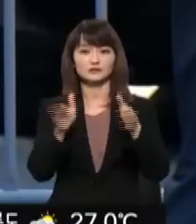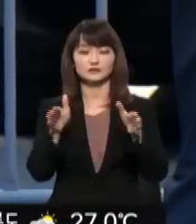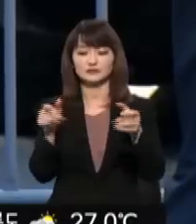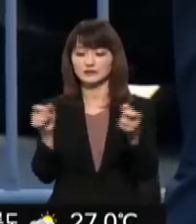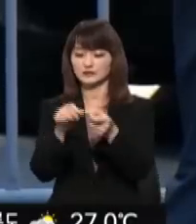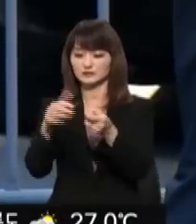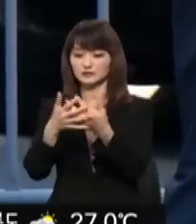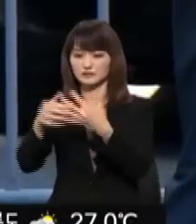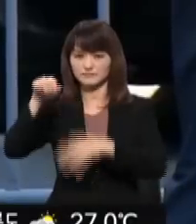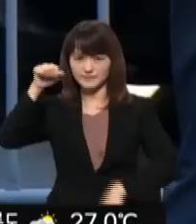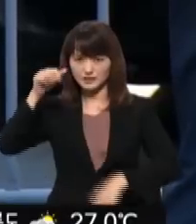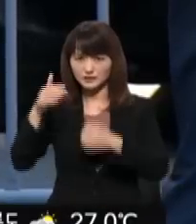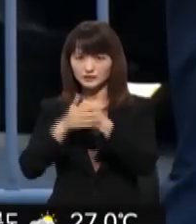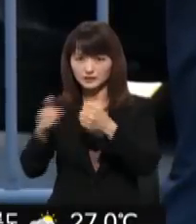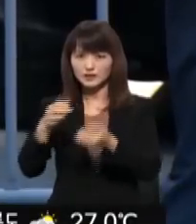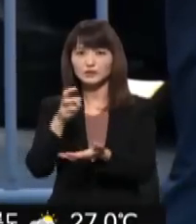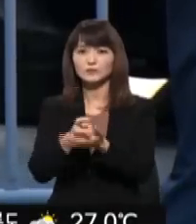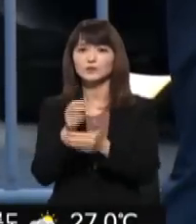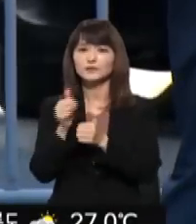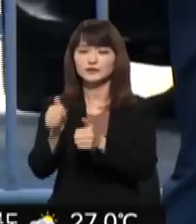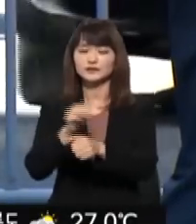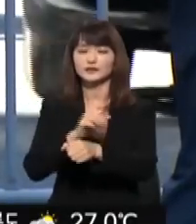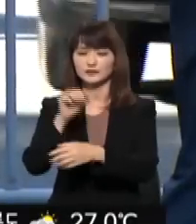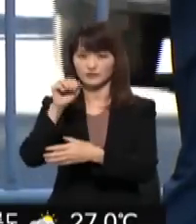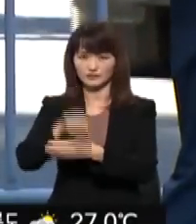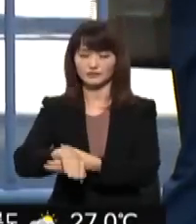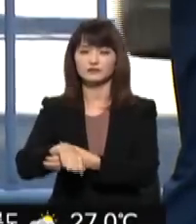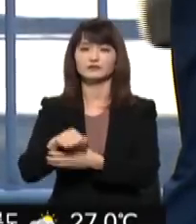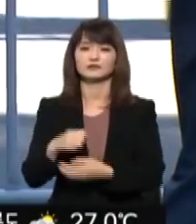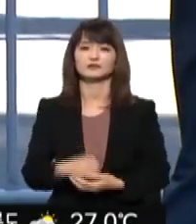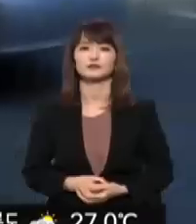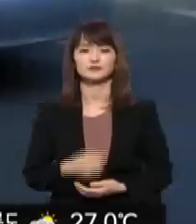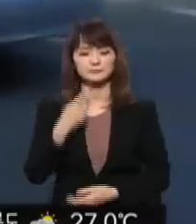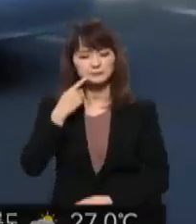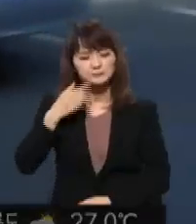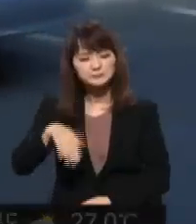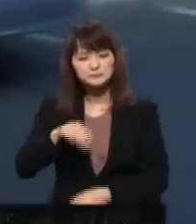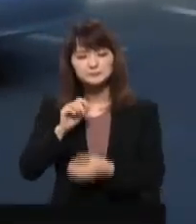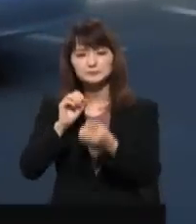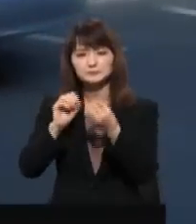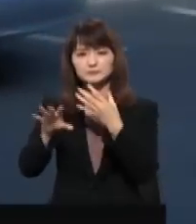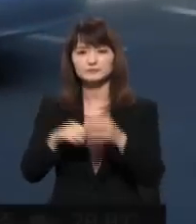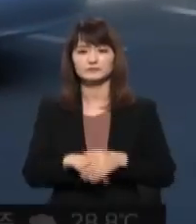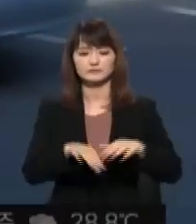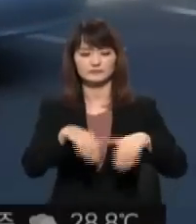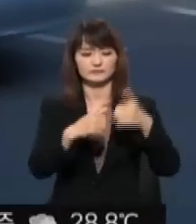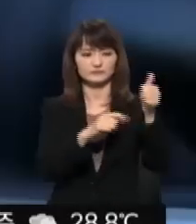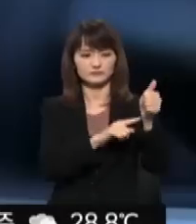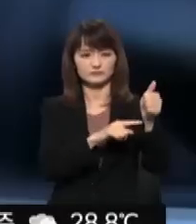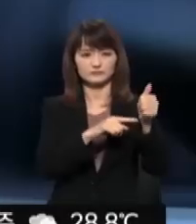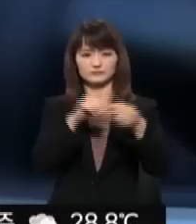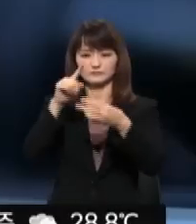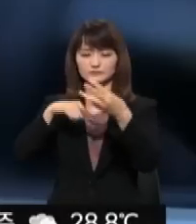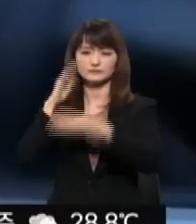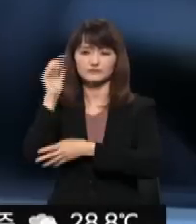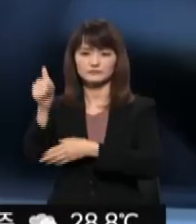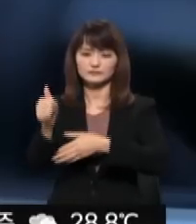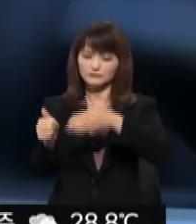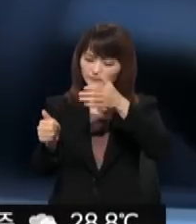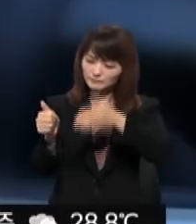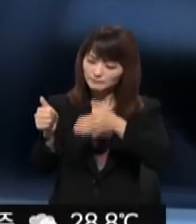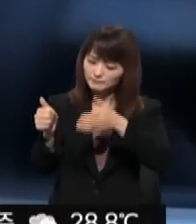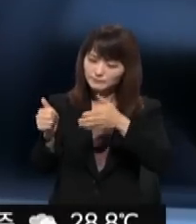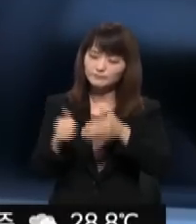시위가 허가되니까 법에 따라서 잘 되지 않겠냐 그건 굉장히 아쉬운 발언이었고 국회의장이 간곡히 권하신 점이 있지만